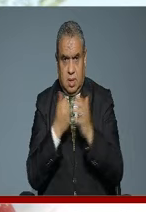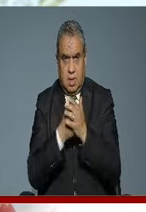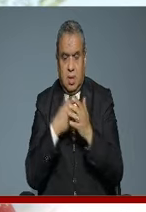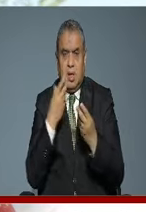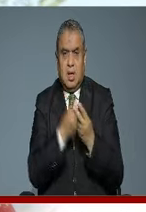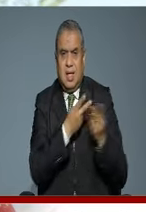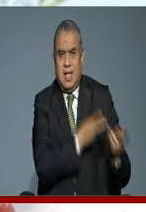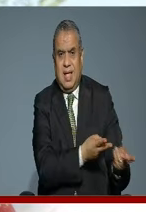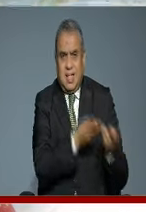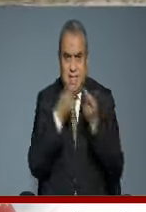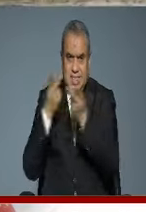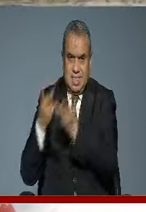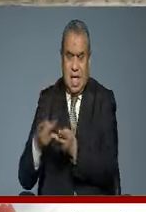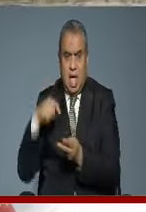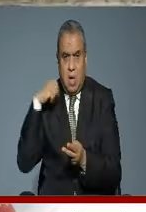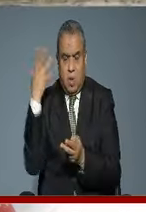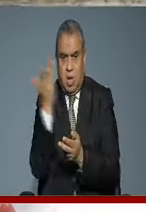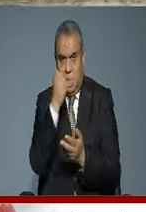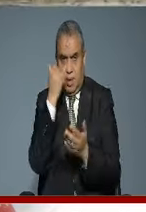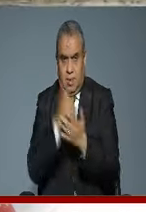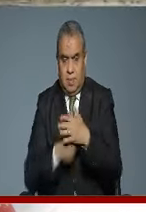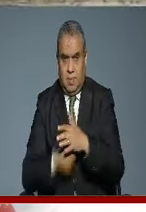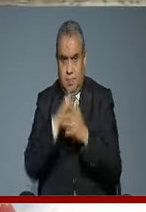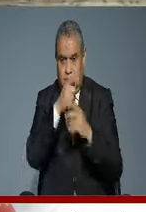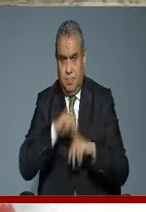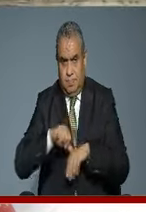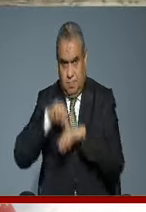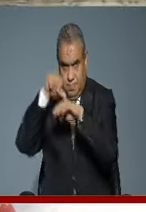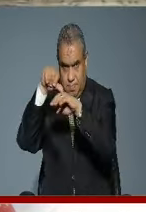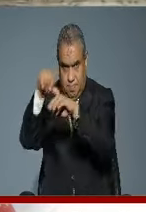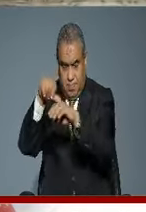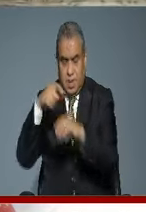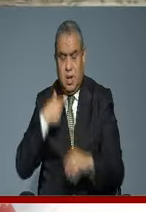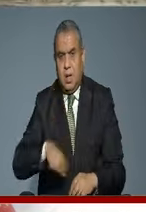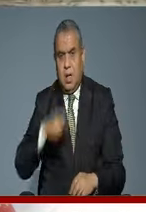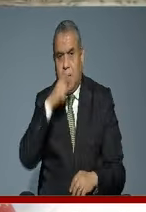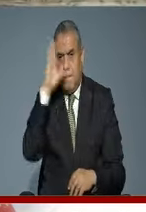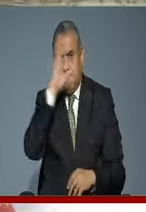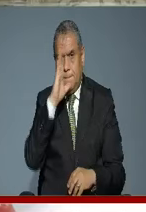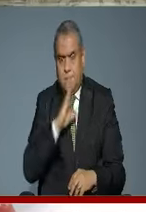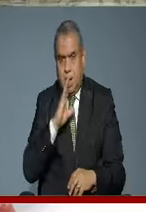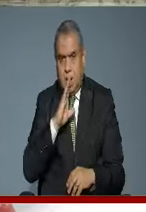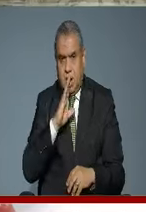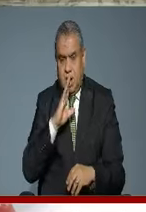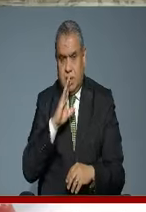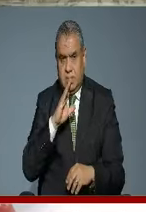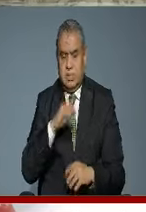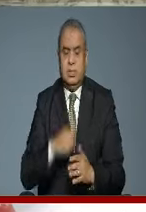وجهت لي من فخامة الرئيس لزيارة البرازيل في